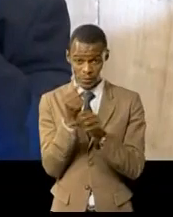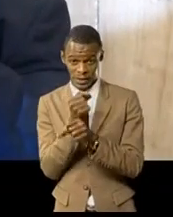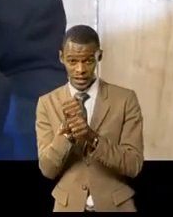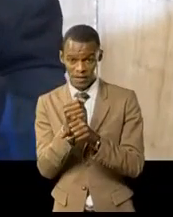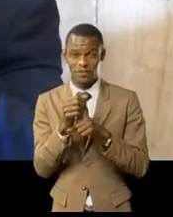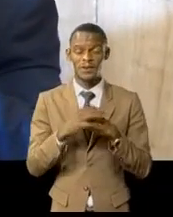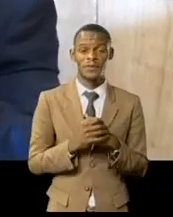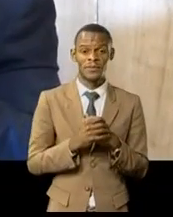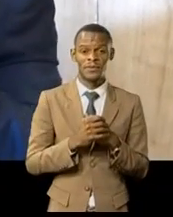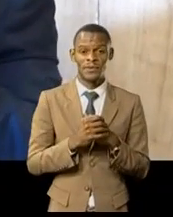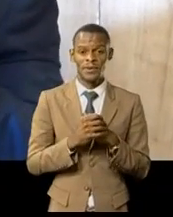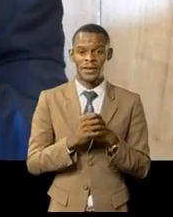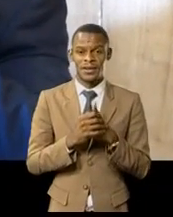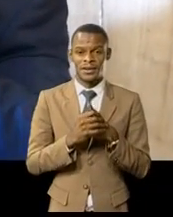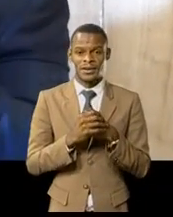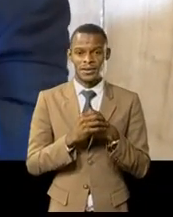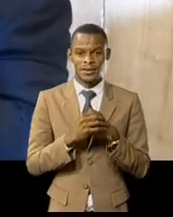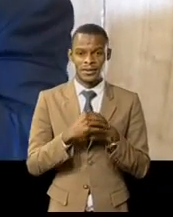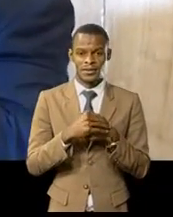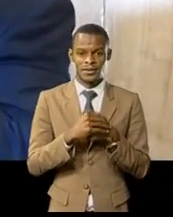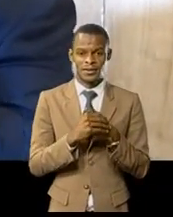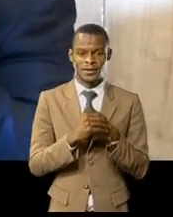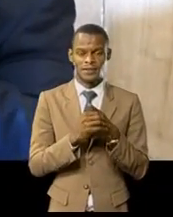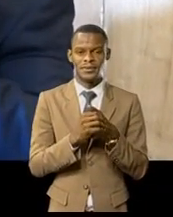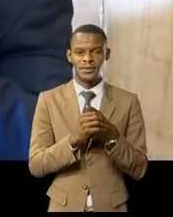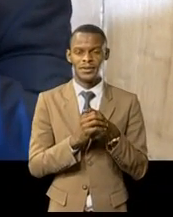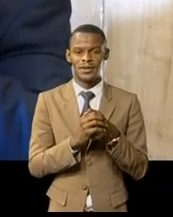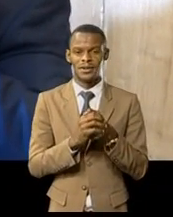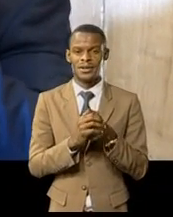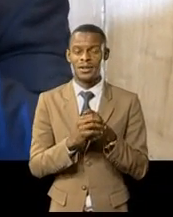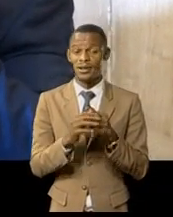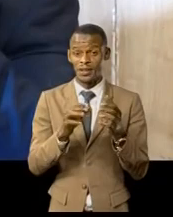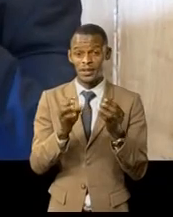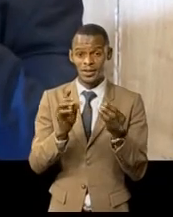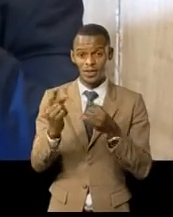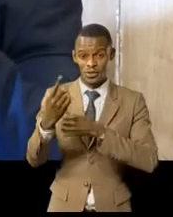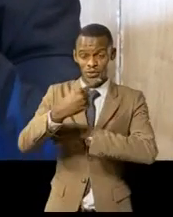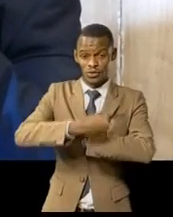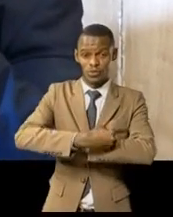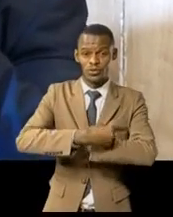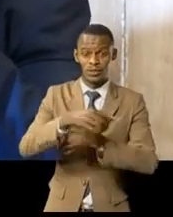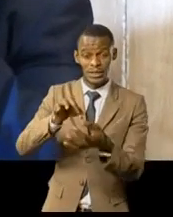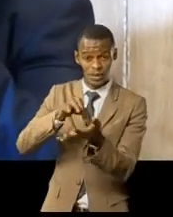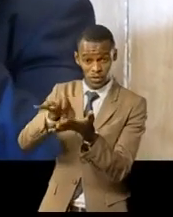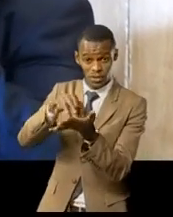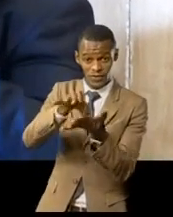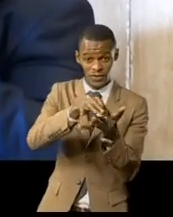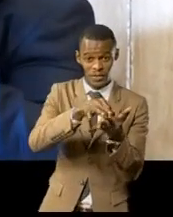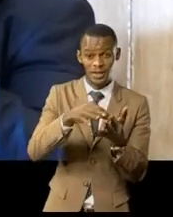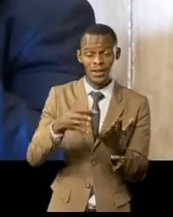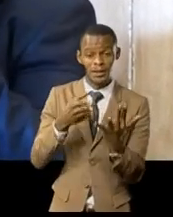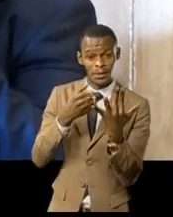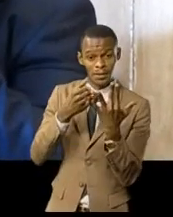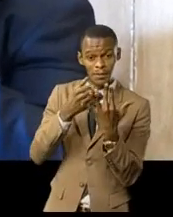pense que le jour qu'on a eu le numéro matricule et le jour qu'on a été notifié, commissionné par le secrétaire